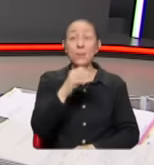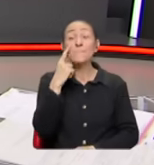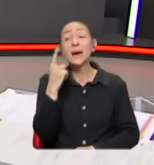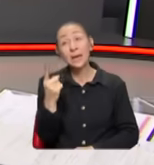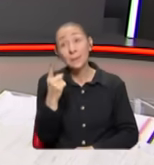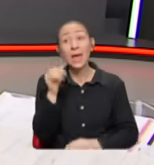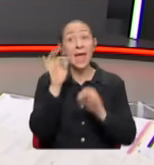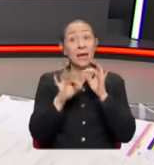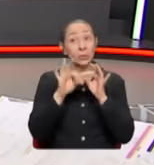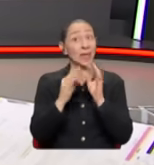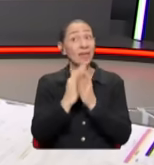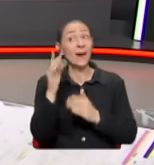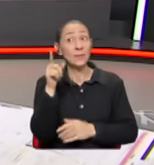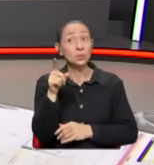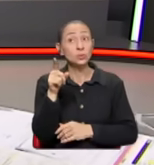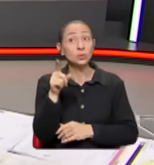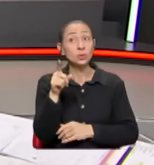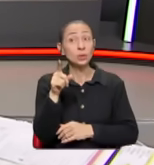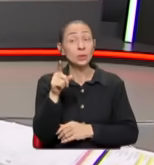bakalım ekonomiden devam ediyoruz.